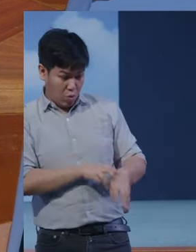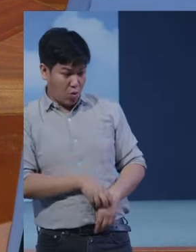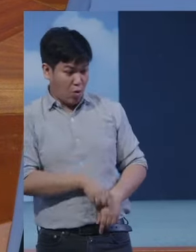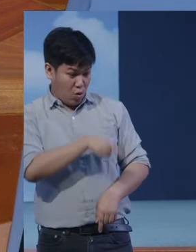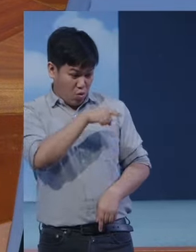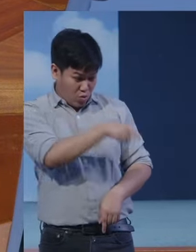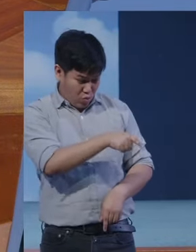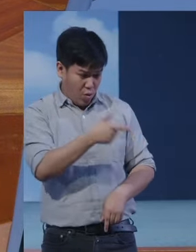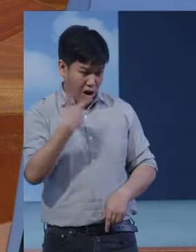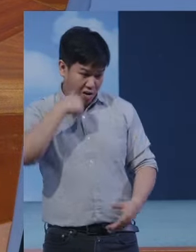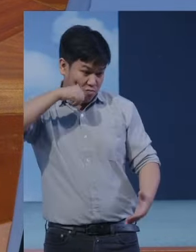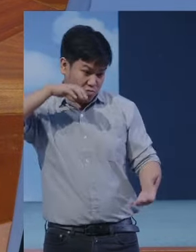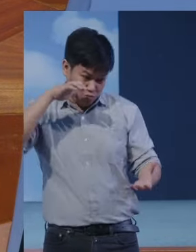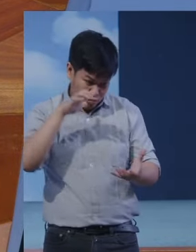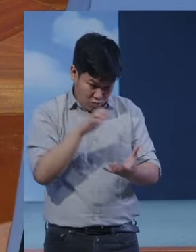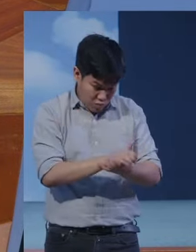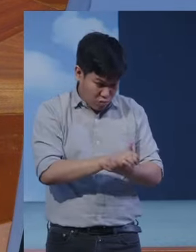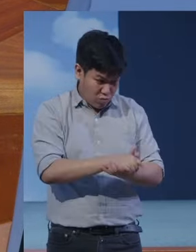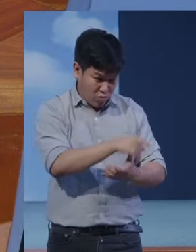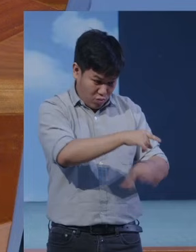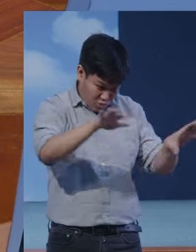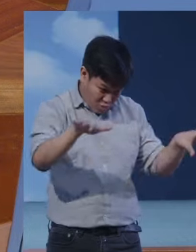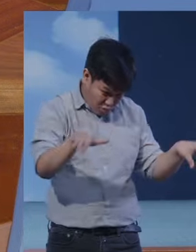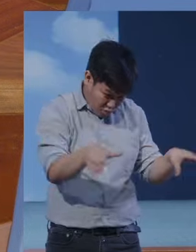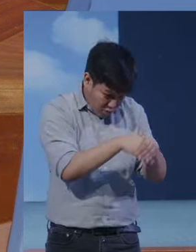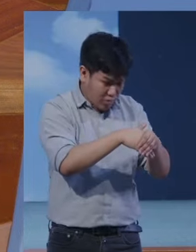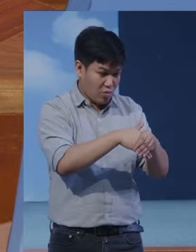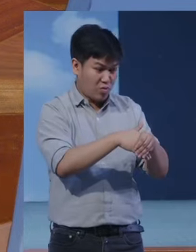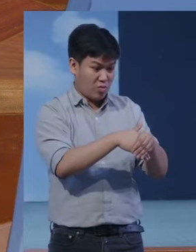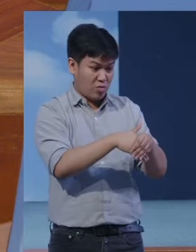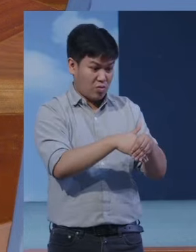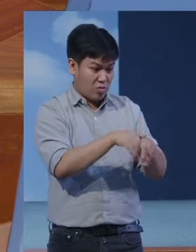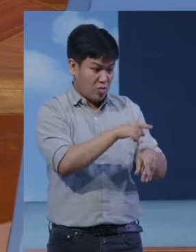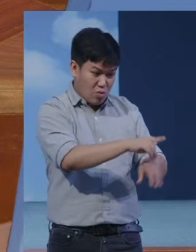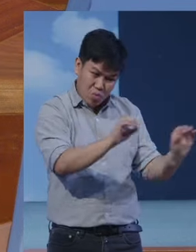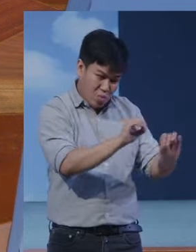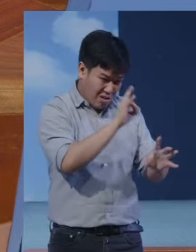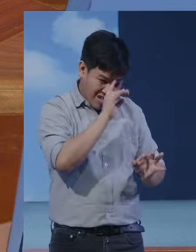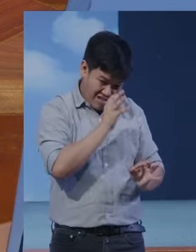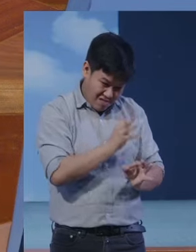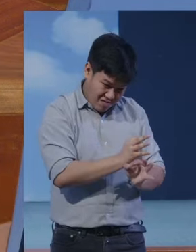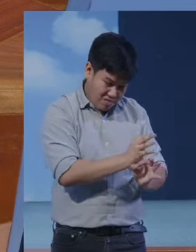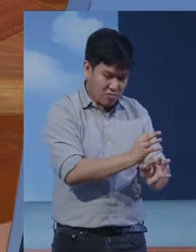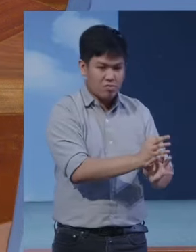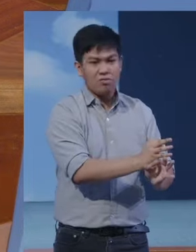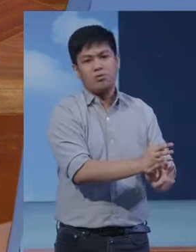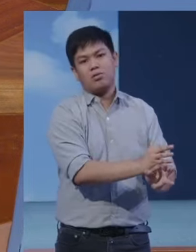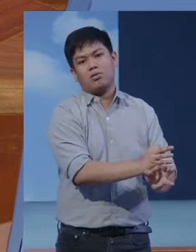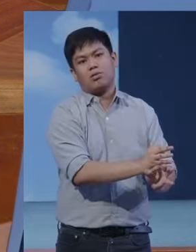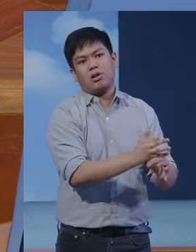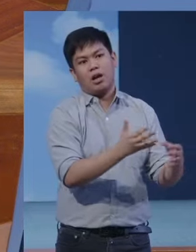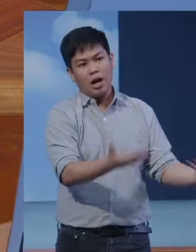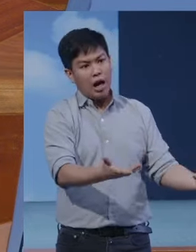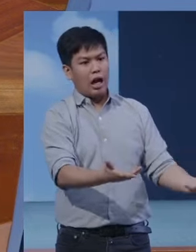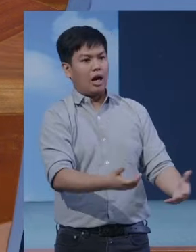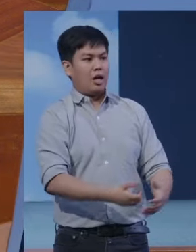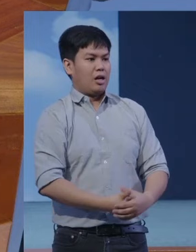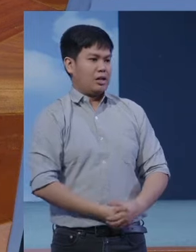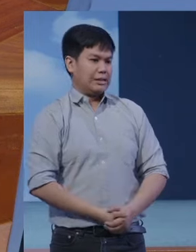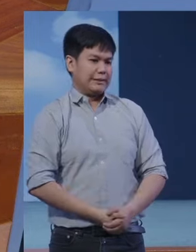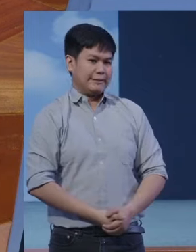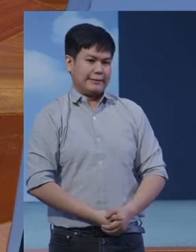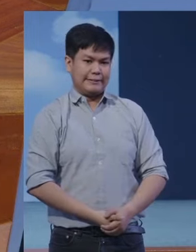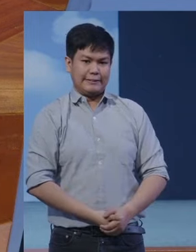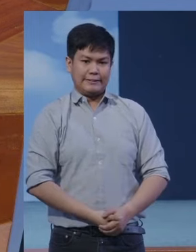the wife of your youth to whom you have been faithless ganyan po ang sitwasyon ng mga tao hindi po yan